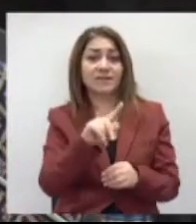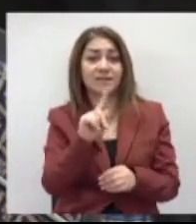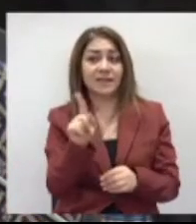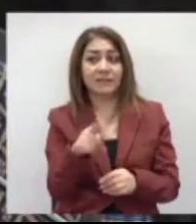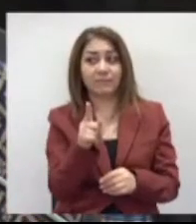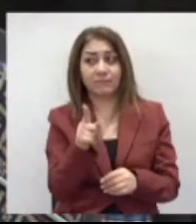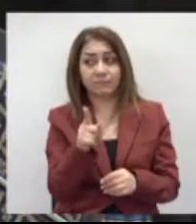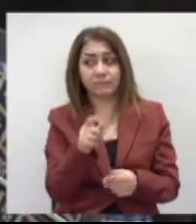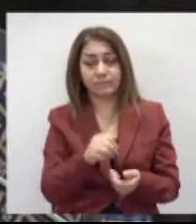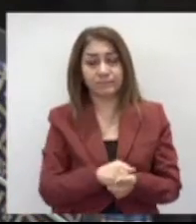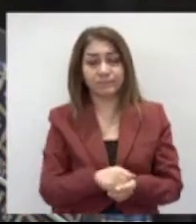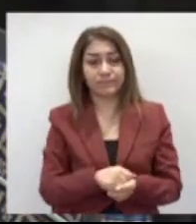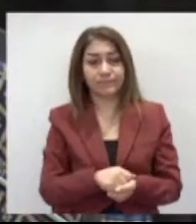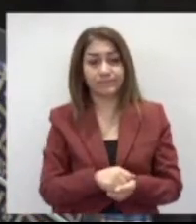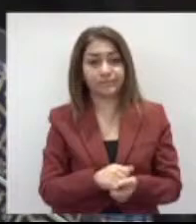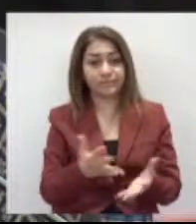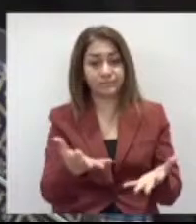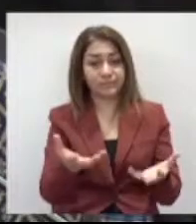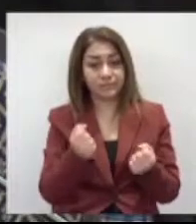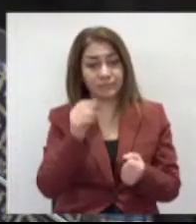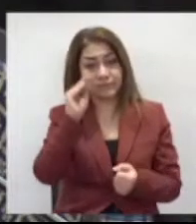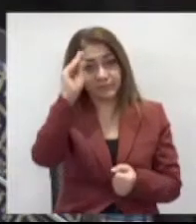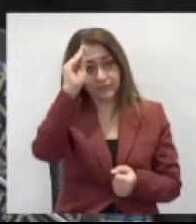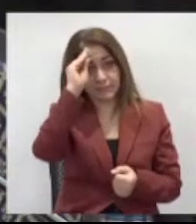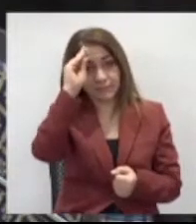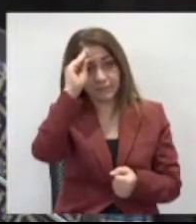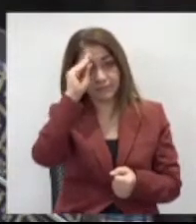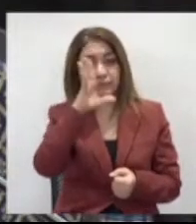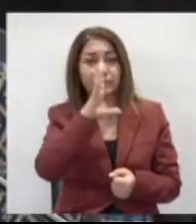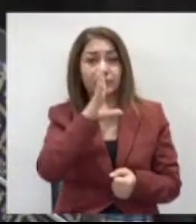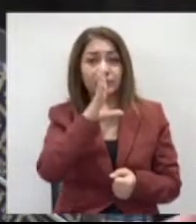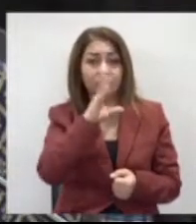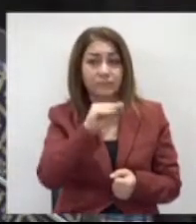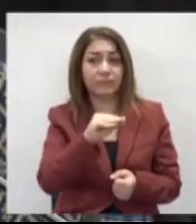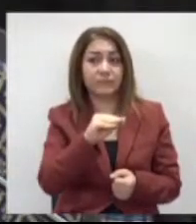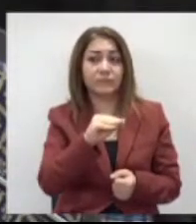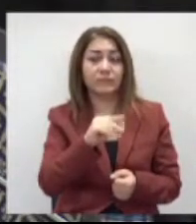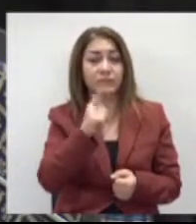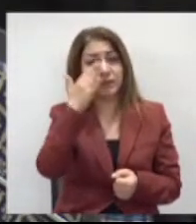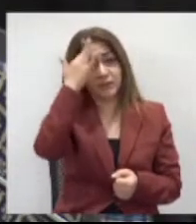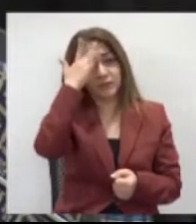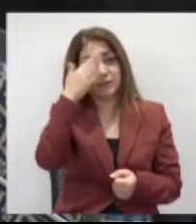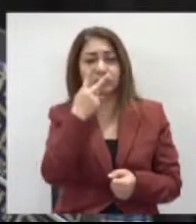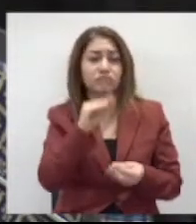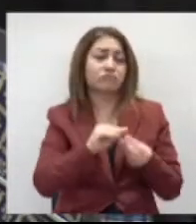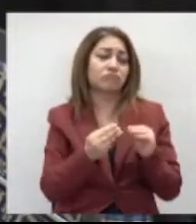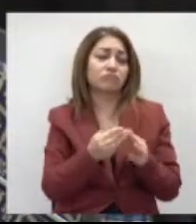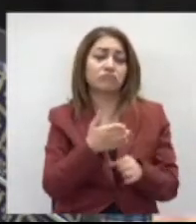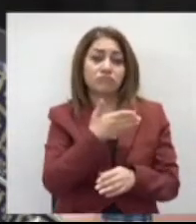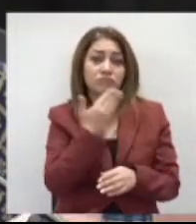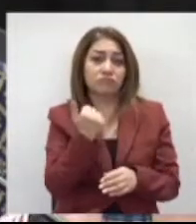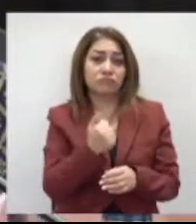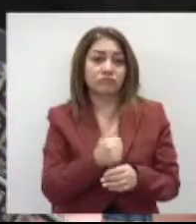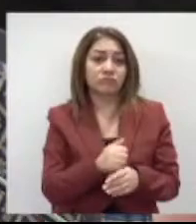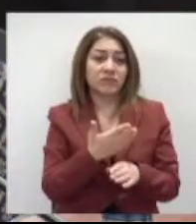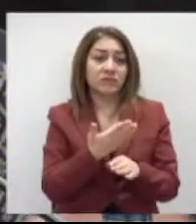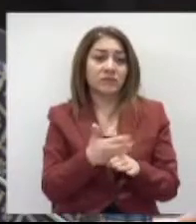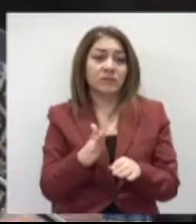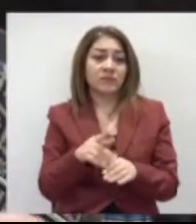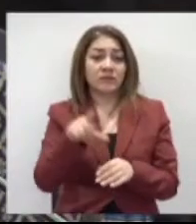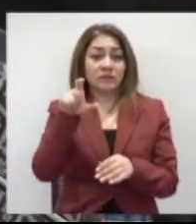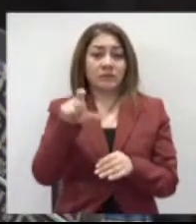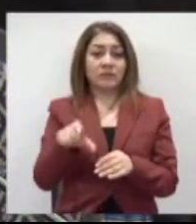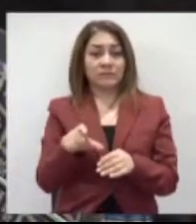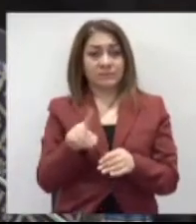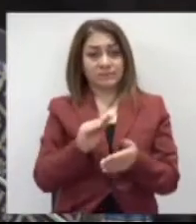թվականին որդեգրված այդ մոտեցումը, բնականաբար կարող ենք այստեղ նախատեսել, ես որևէ խնդիր չեմ տեսնում, օրինակ, առանձին ինչ-որ